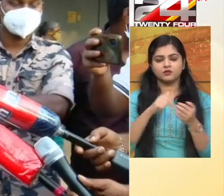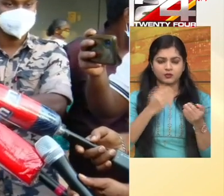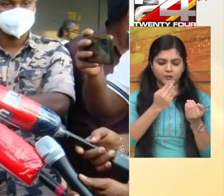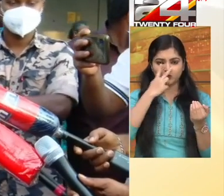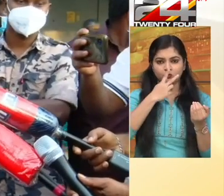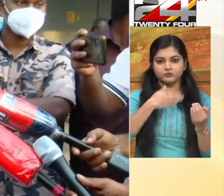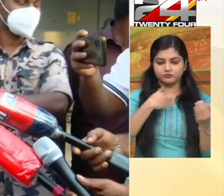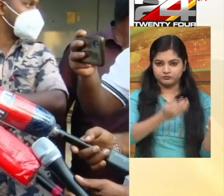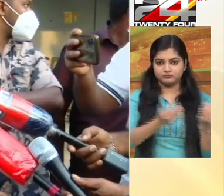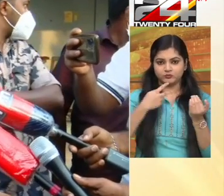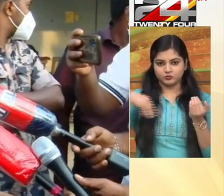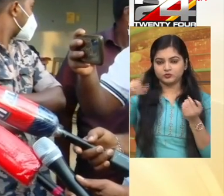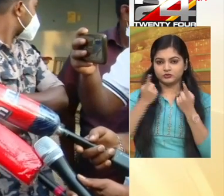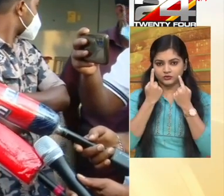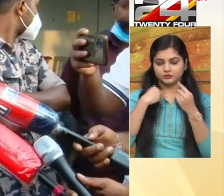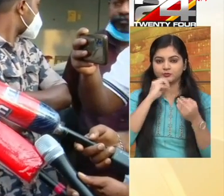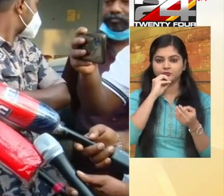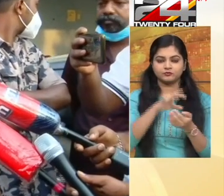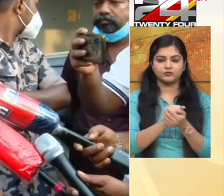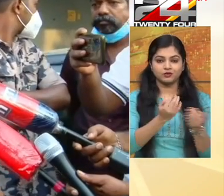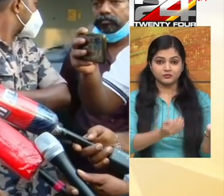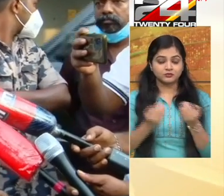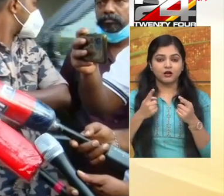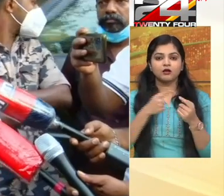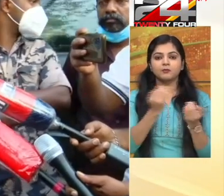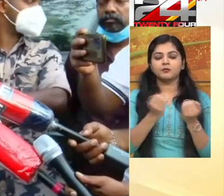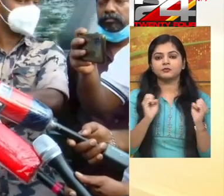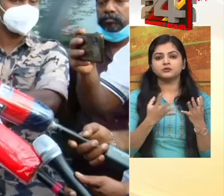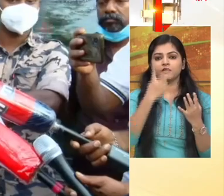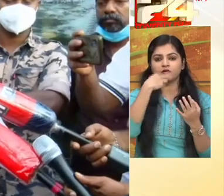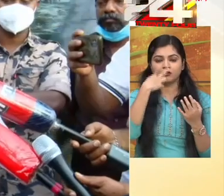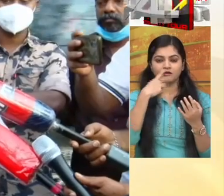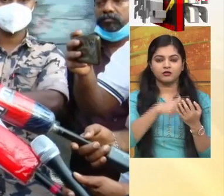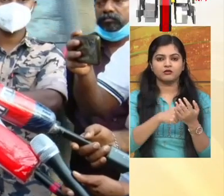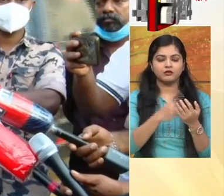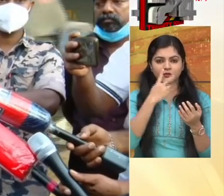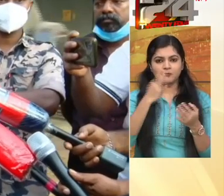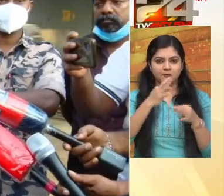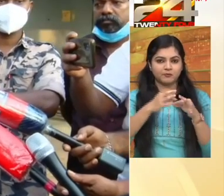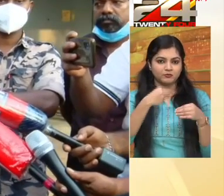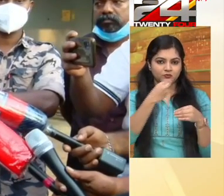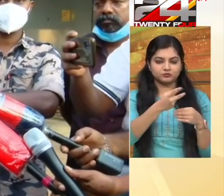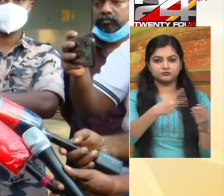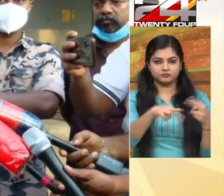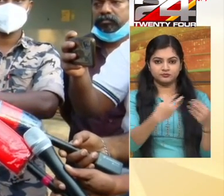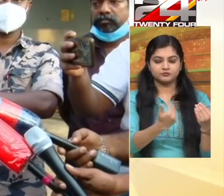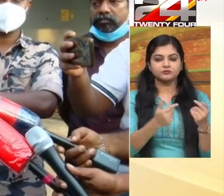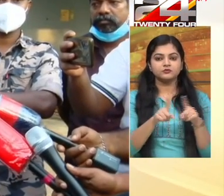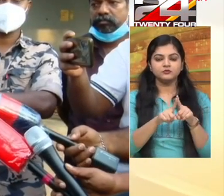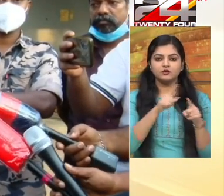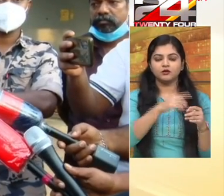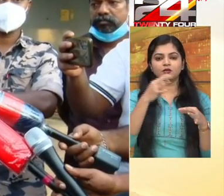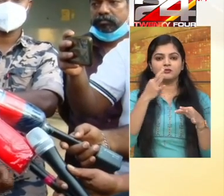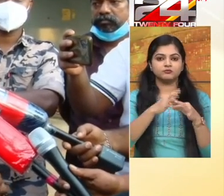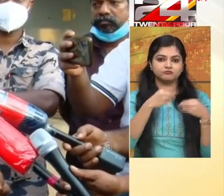പറഞ്ഞു. അപ്പോൾ എടുത്തപ്പോൾ കുഞ്ഞ് കരഞ്ഞ് പാല് കൊടുത്തേച്ച് തരാൻ പറഞ്ഞു. അപ്പോൾ അങ്ങനെ ഉറക്കി കൈലോട്ട് കൊടുത്തു. കൈലോട്ട് കൊടുത്തപ്പോഴത്തേനും മഞ്ഞനിറം